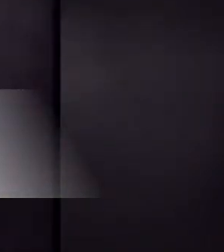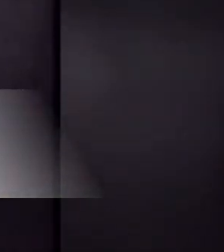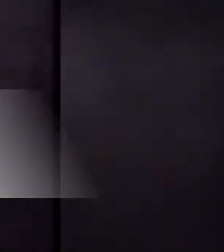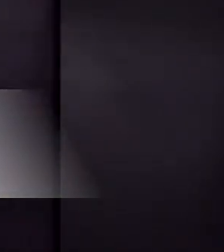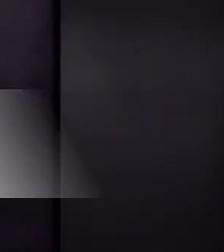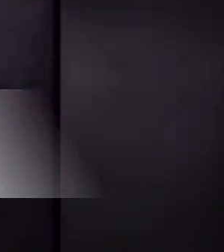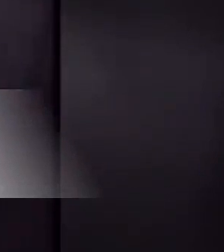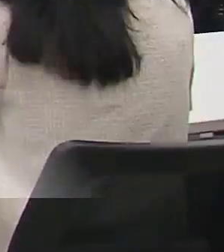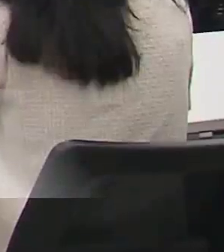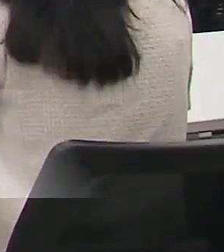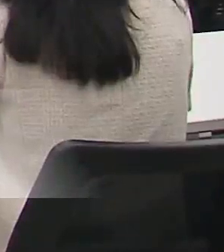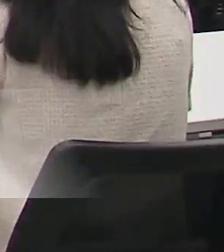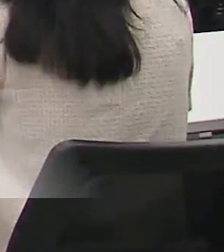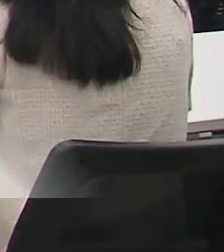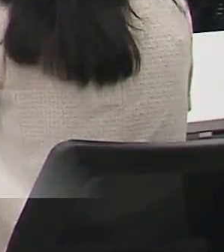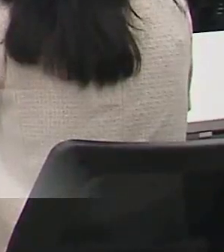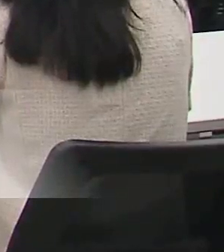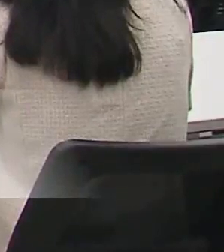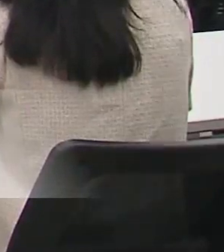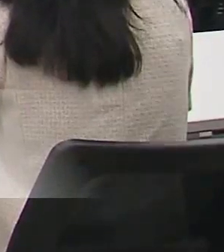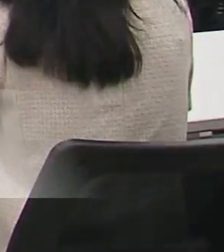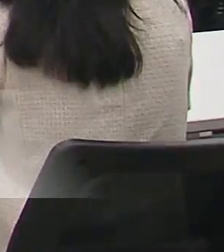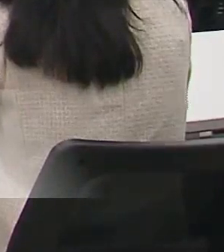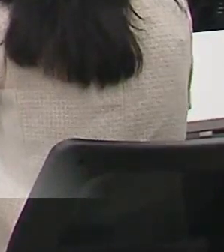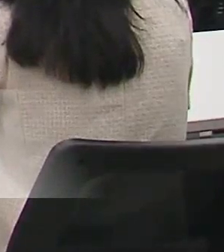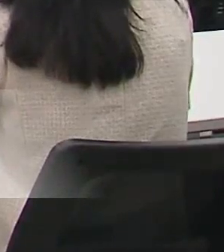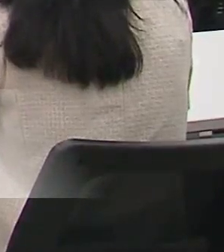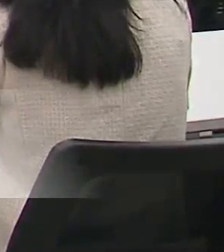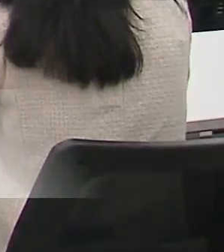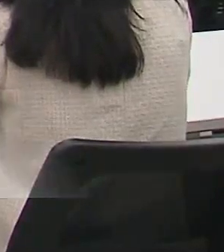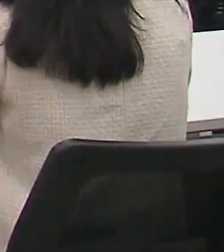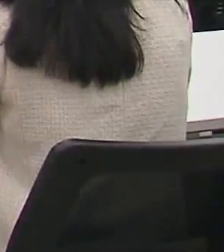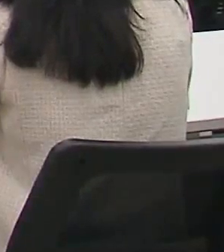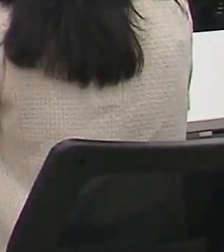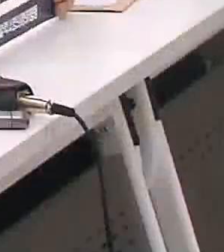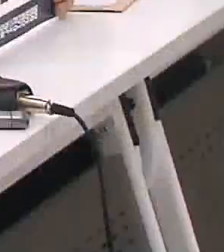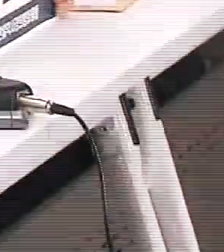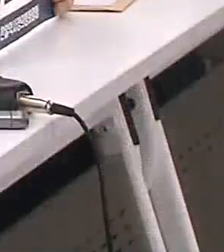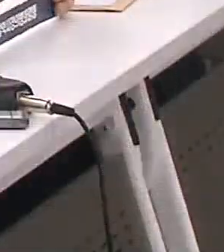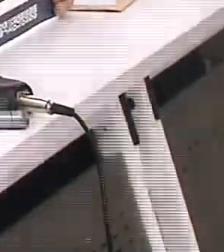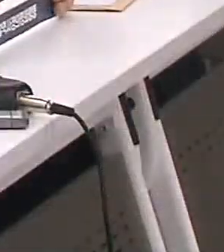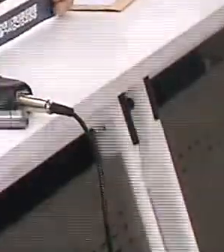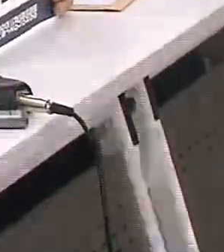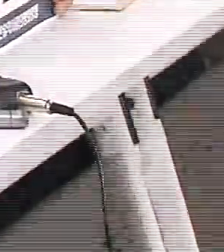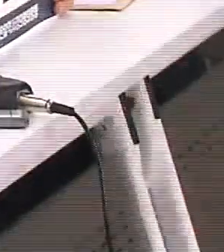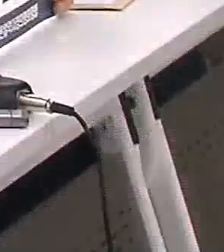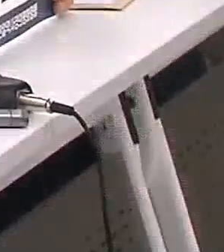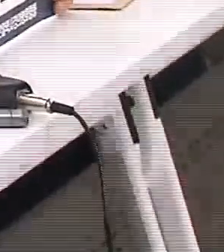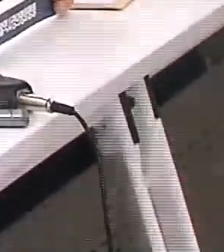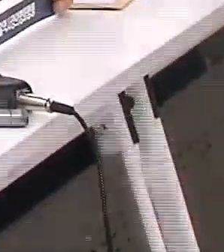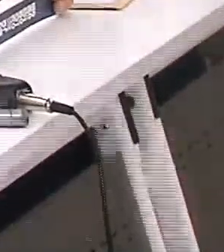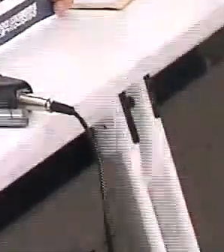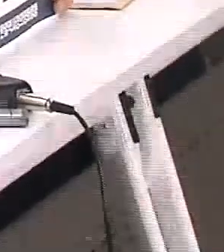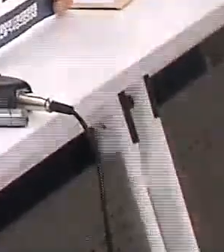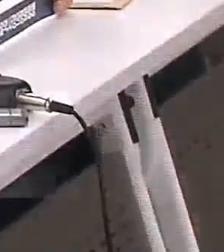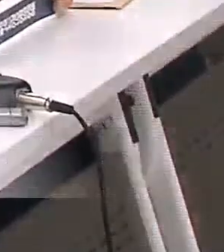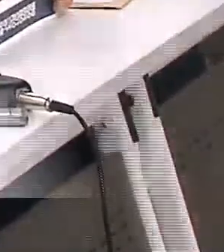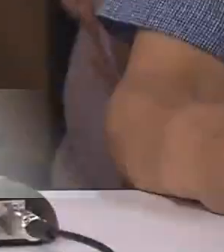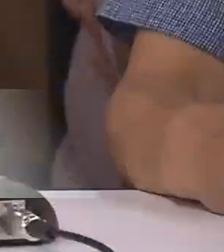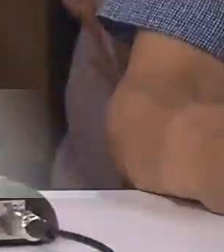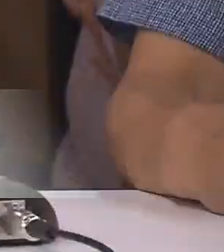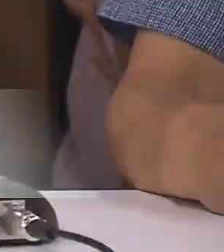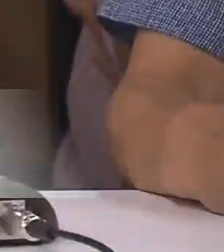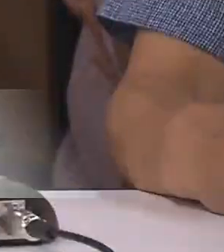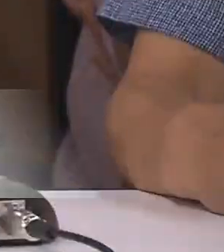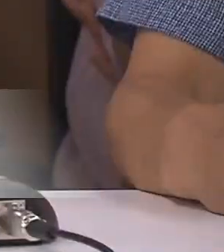일본으로 넘어갔다가 후지코시 공장에 강제동원된 김할머니는 마음의 짐을 덜지 못하고 있습니다.